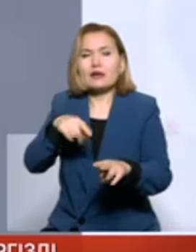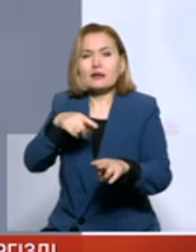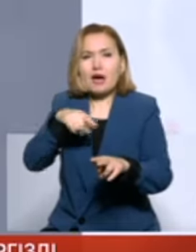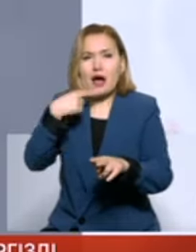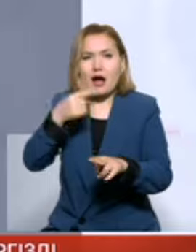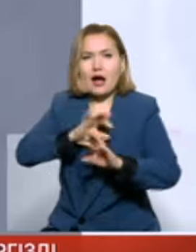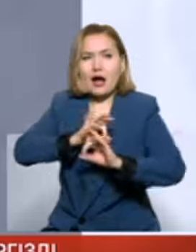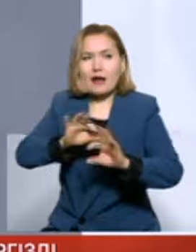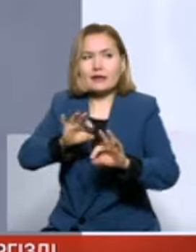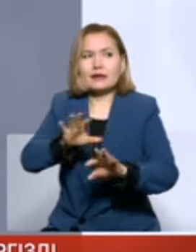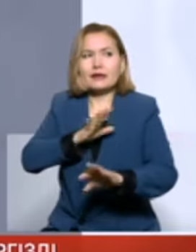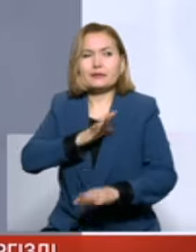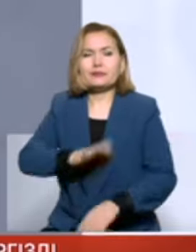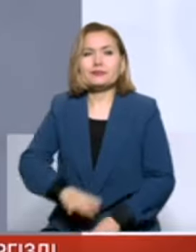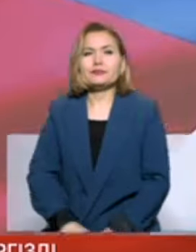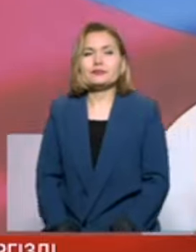өтті.